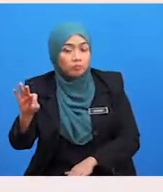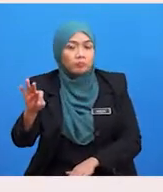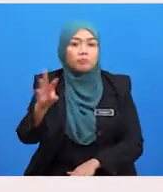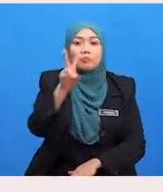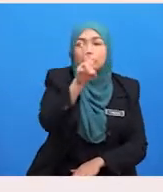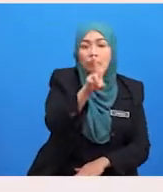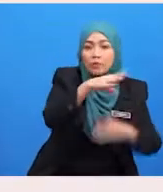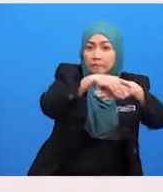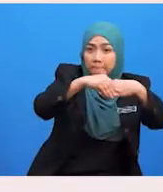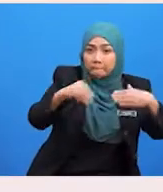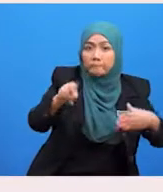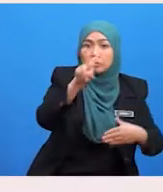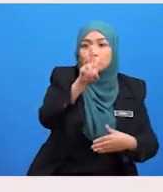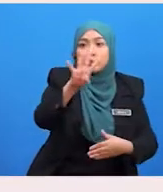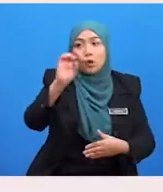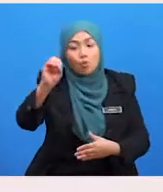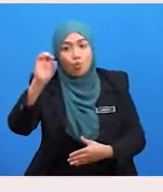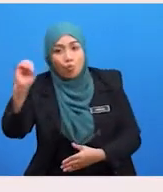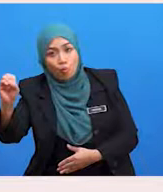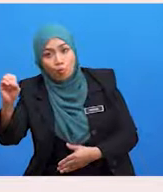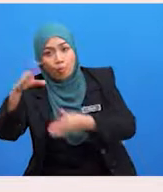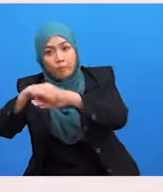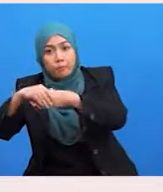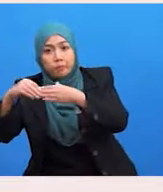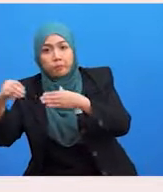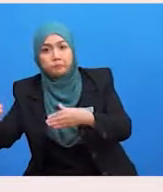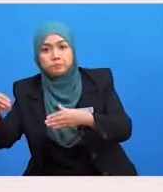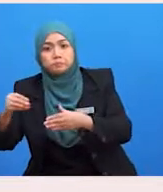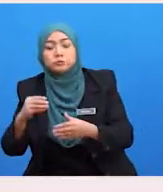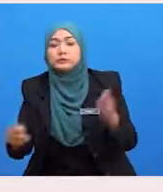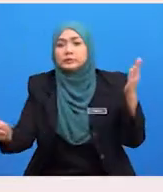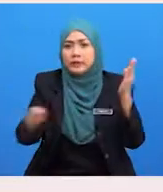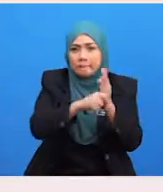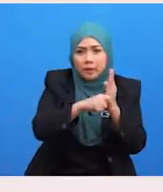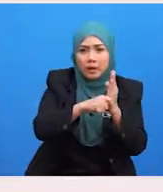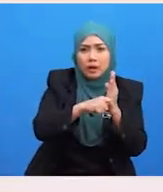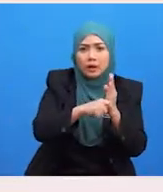RM2,400 tambah belian perabot baharu sepanjang 2019